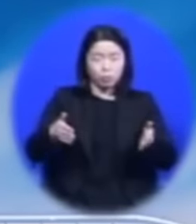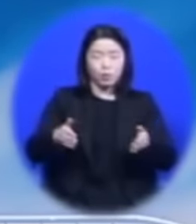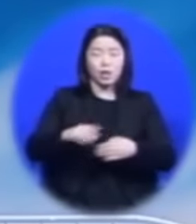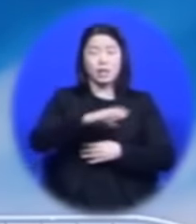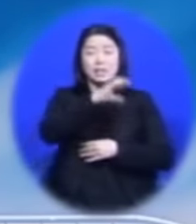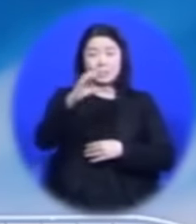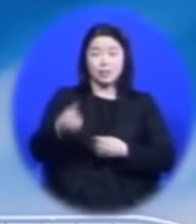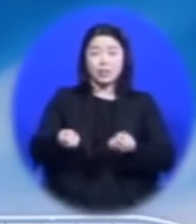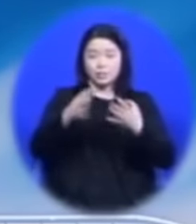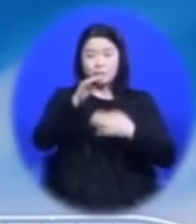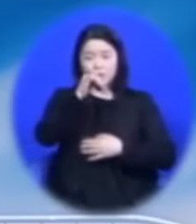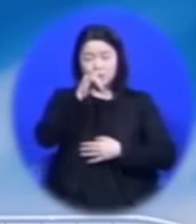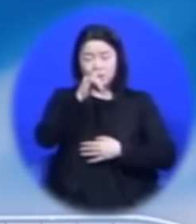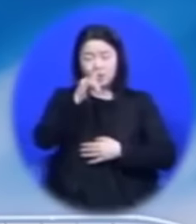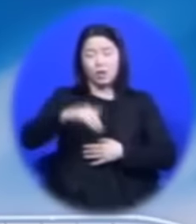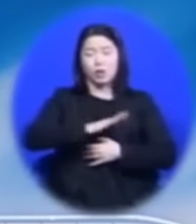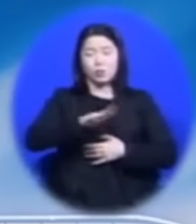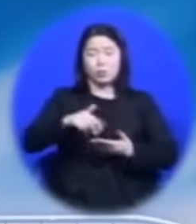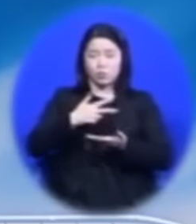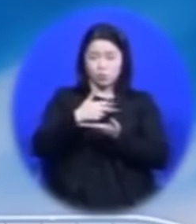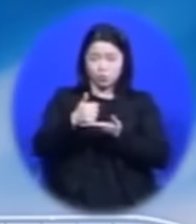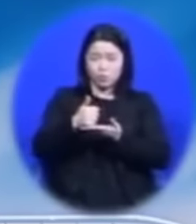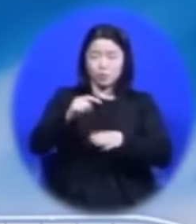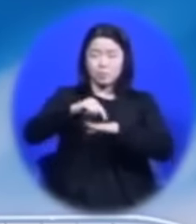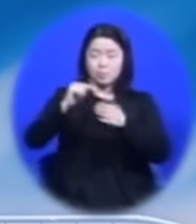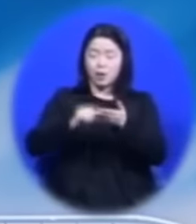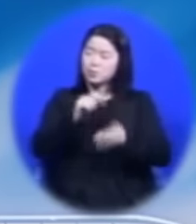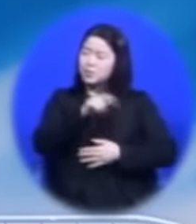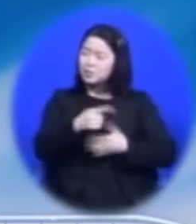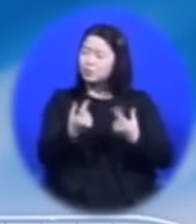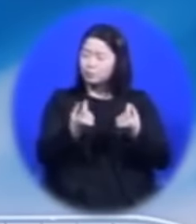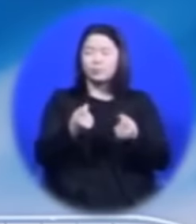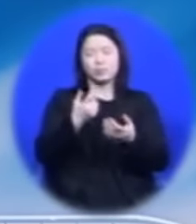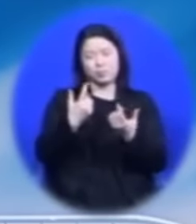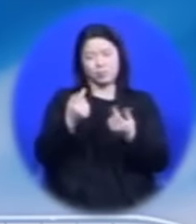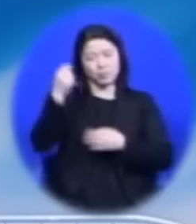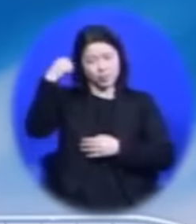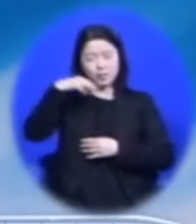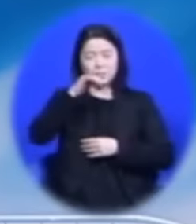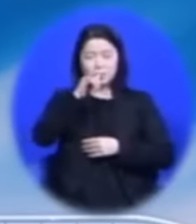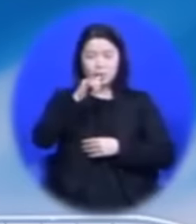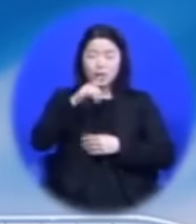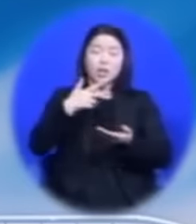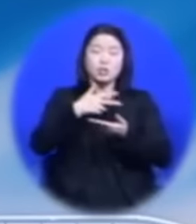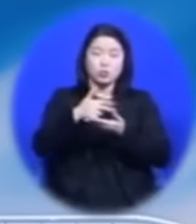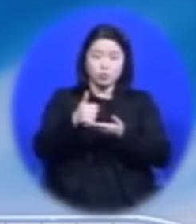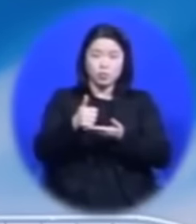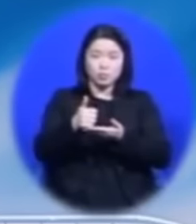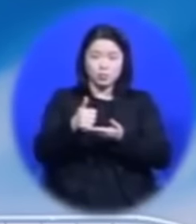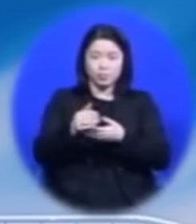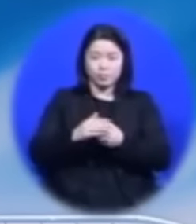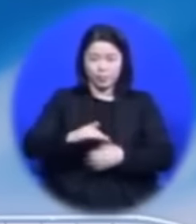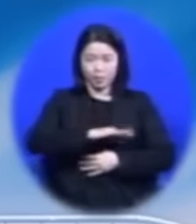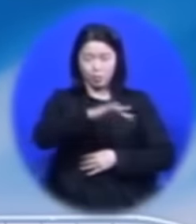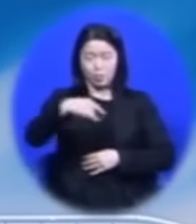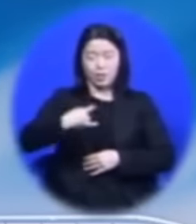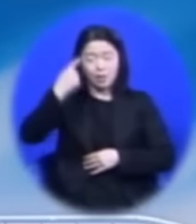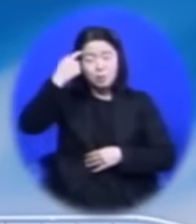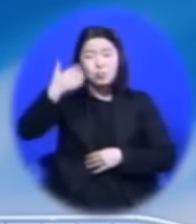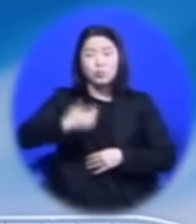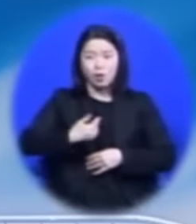있지요. 우리 주님의 마음이 꼭 이와 같다고 생각이 듭니다. 주님은 우리에게